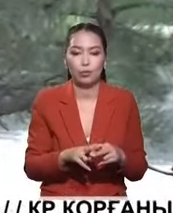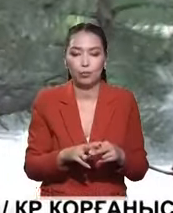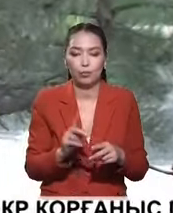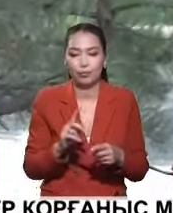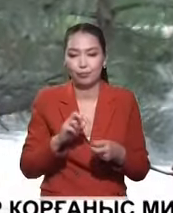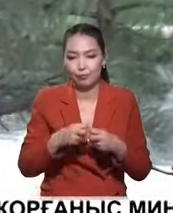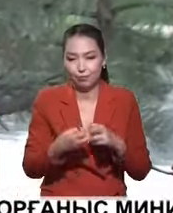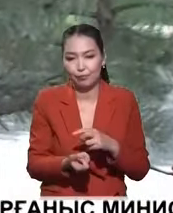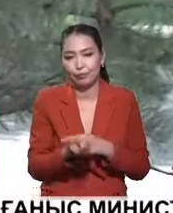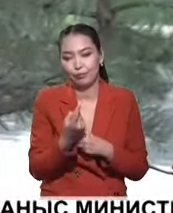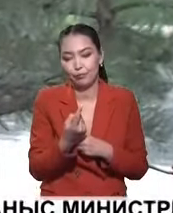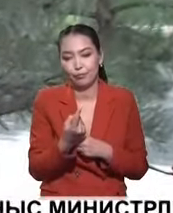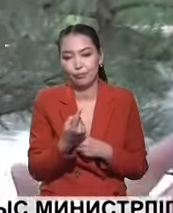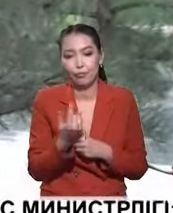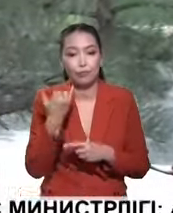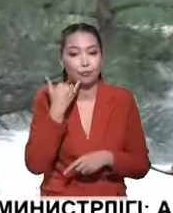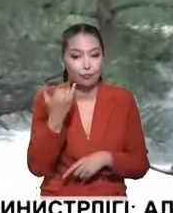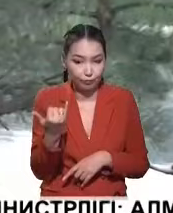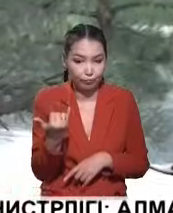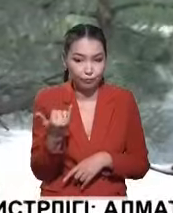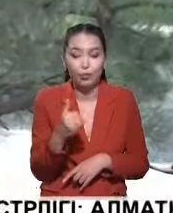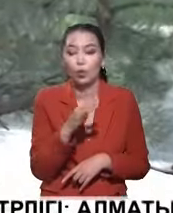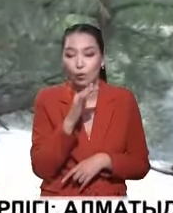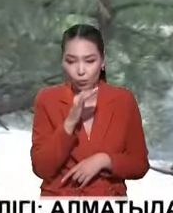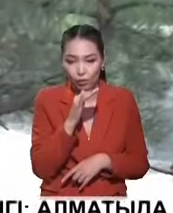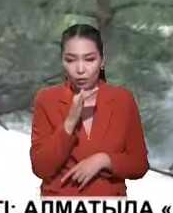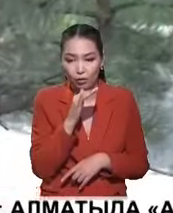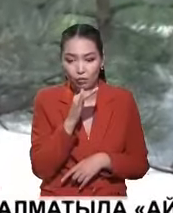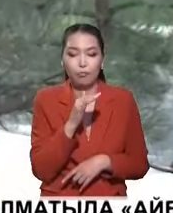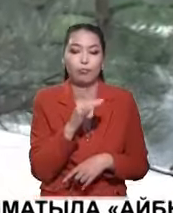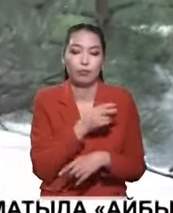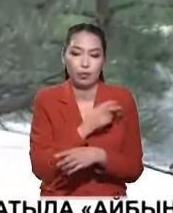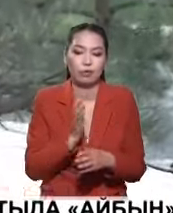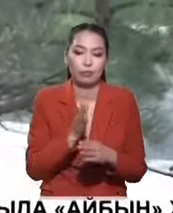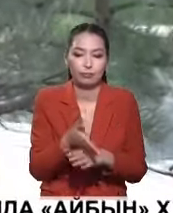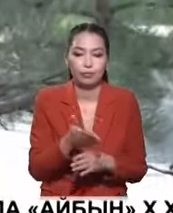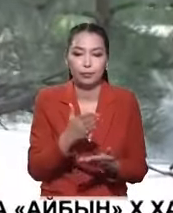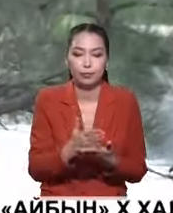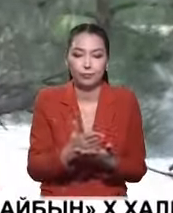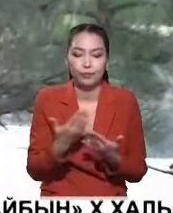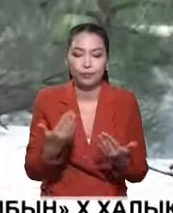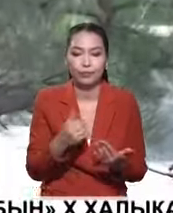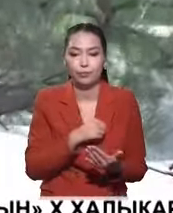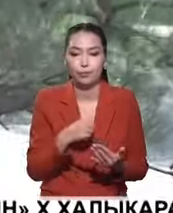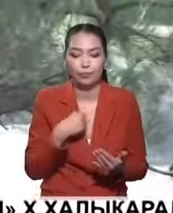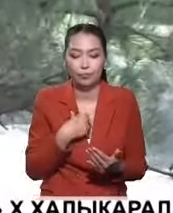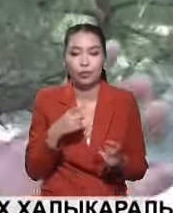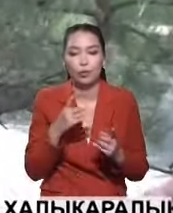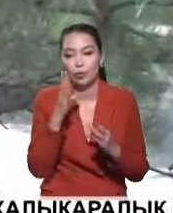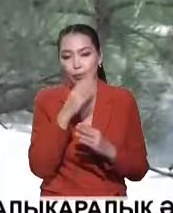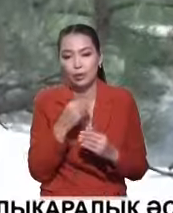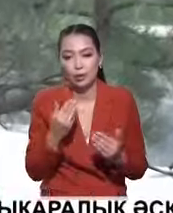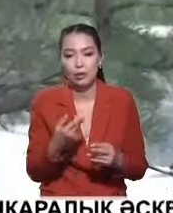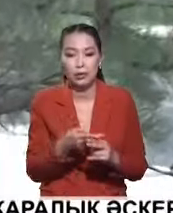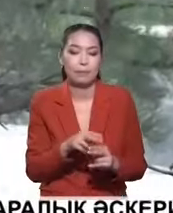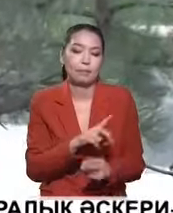кезінде телефон шалсаң, уақытында шауып көлет. Сол өздерінің қолдарынан келген